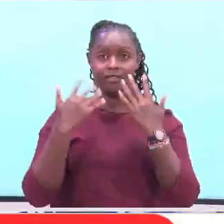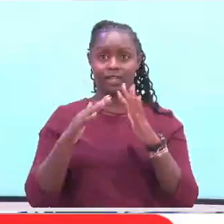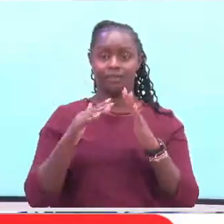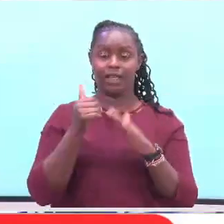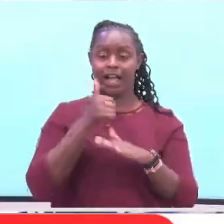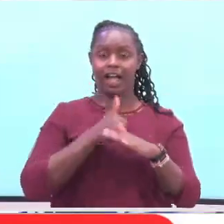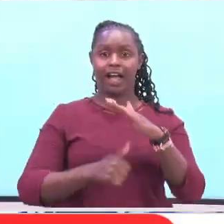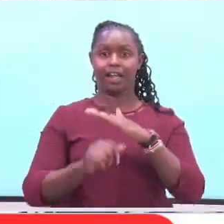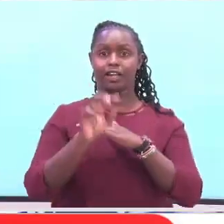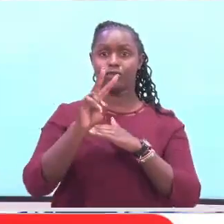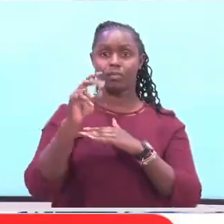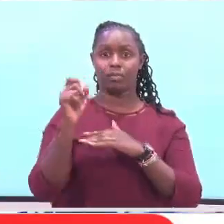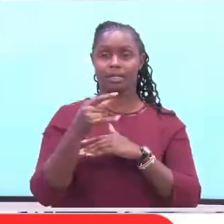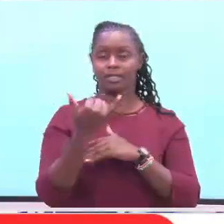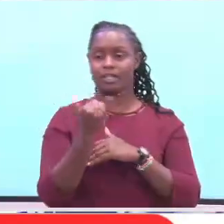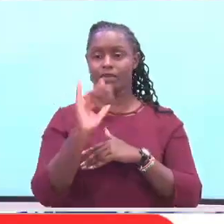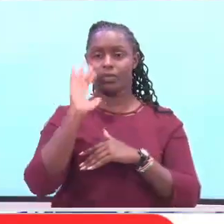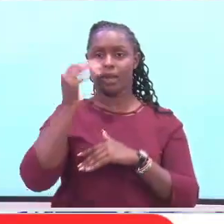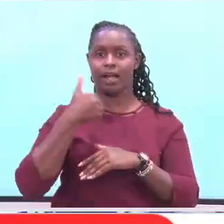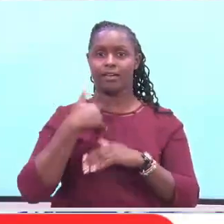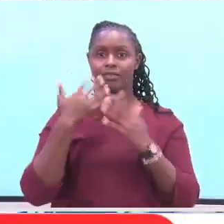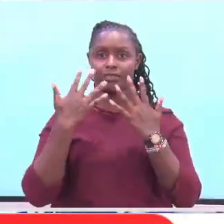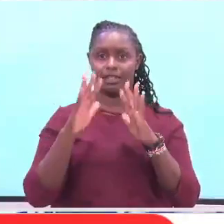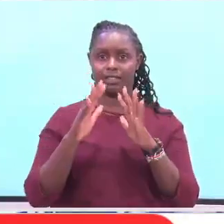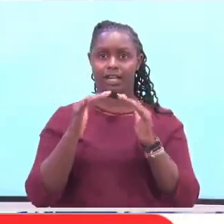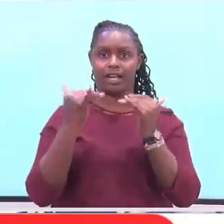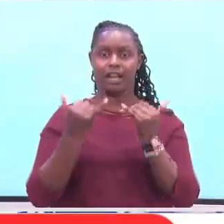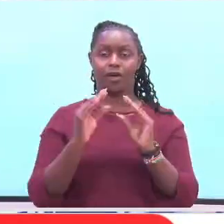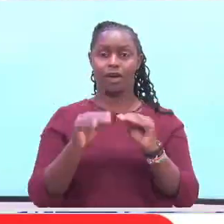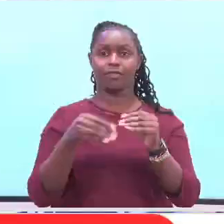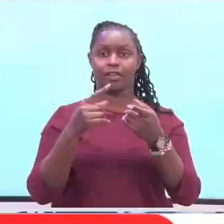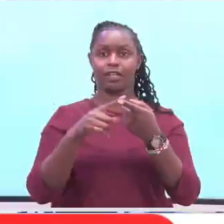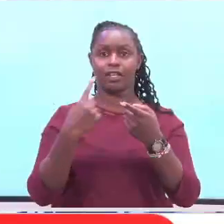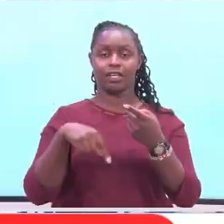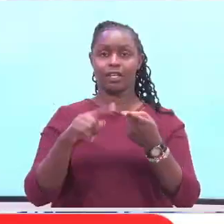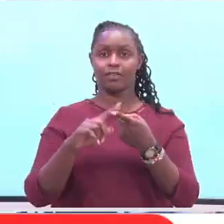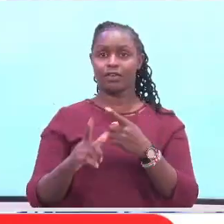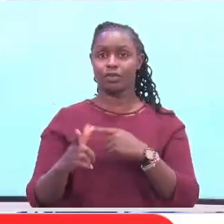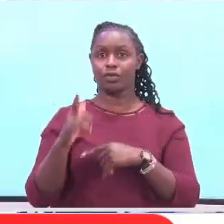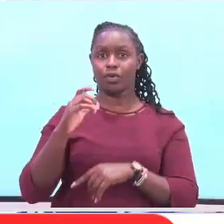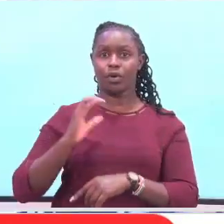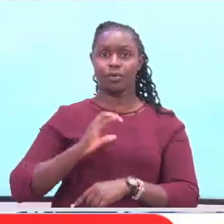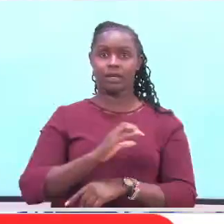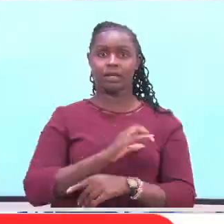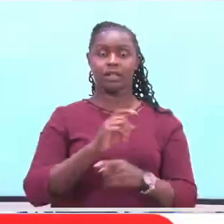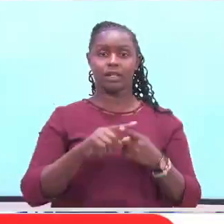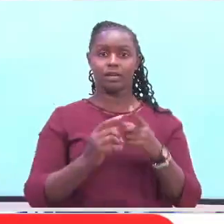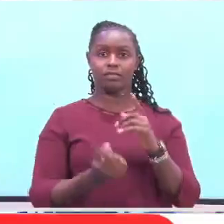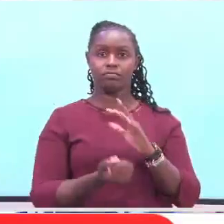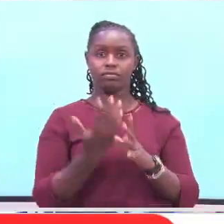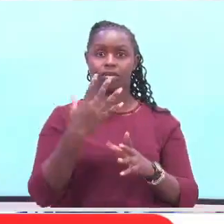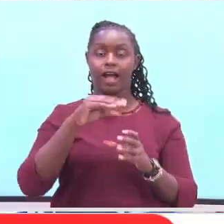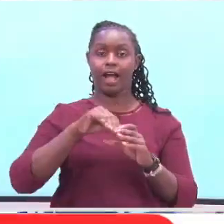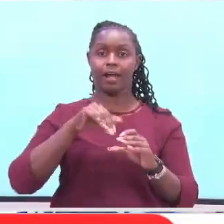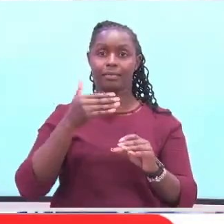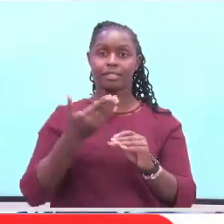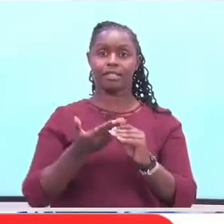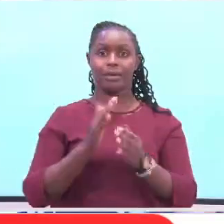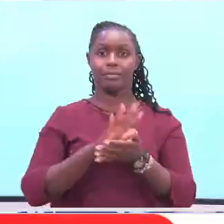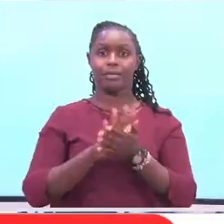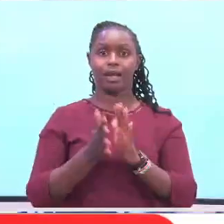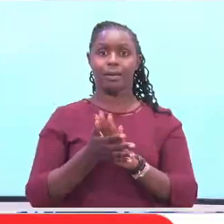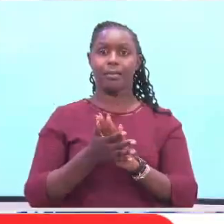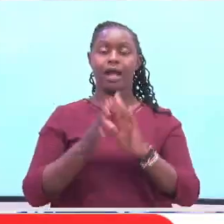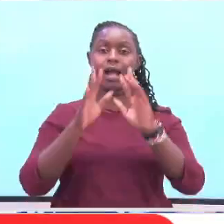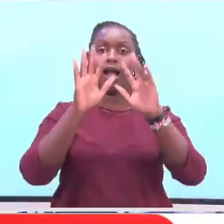hiyo ya maridhiano tayari imetoa hati ya kisheria kwa kamati inayowateua makamishna wapya wa IEBC kwa swala hilo